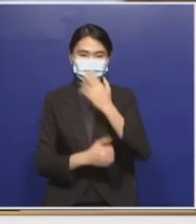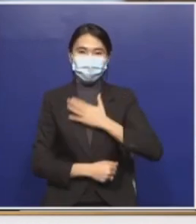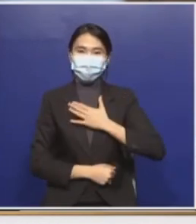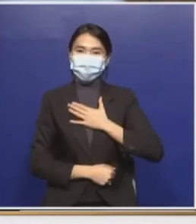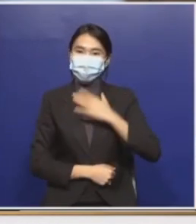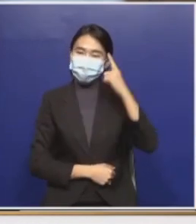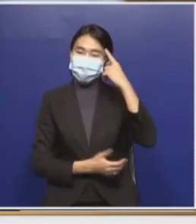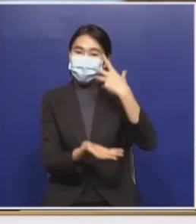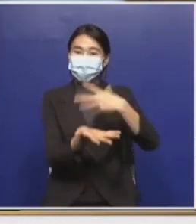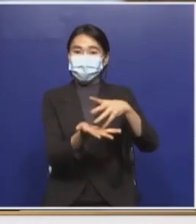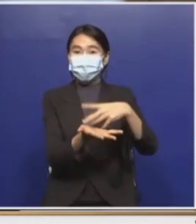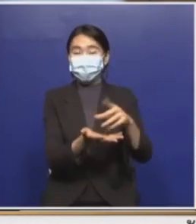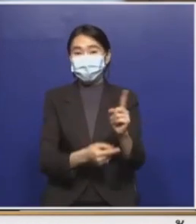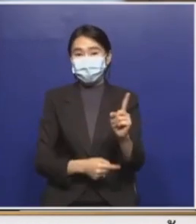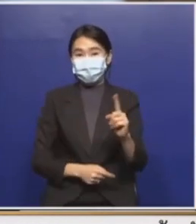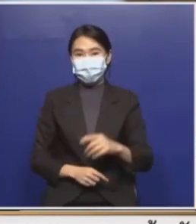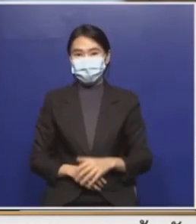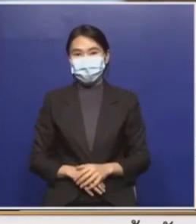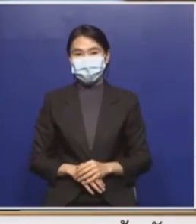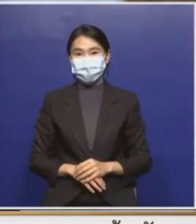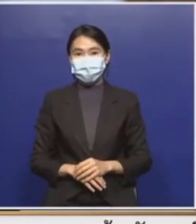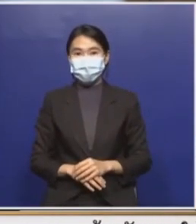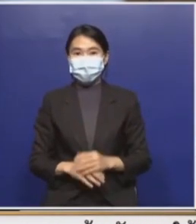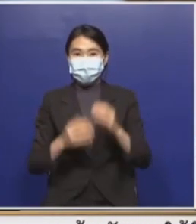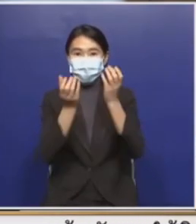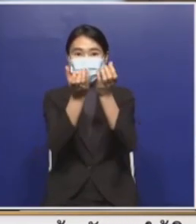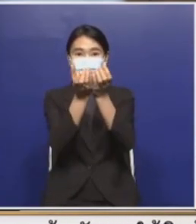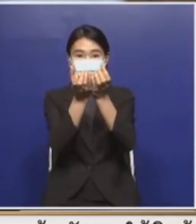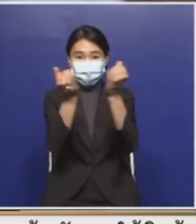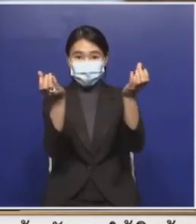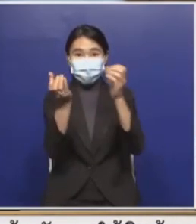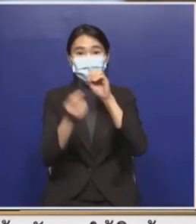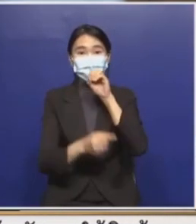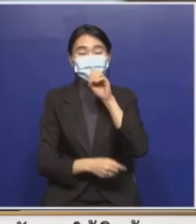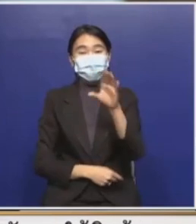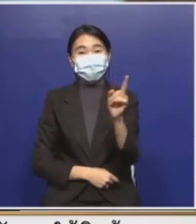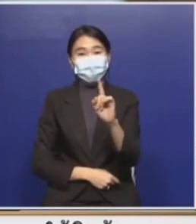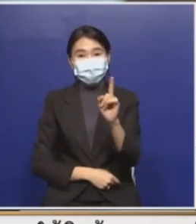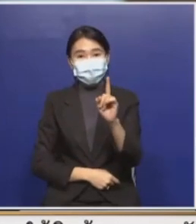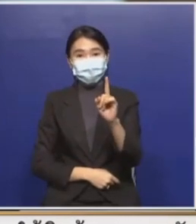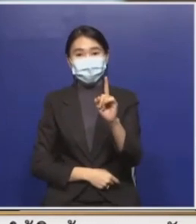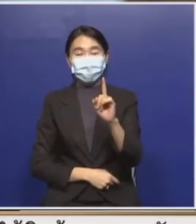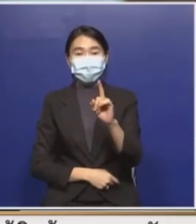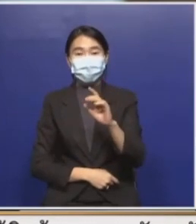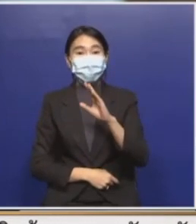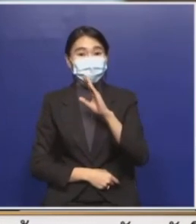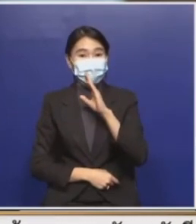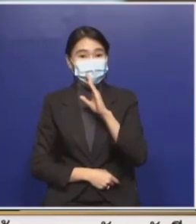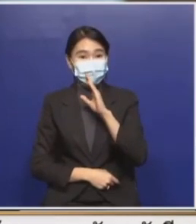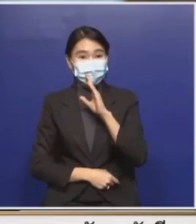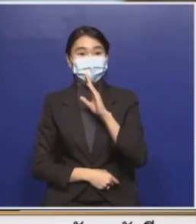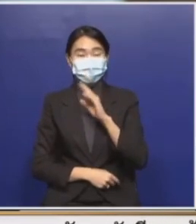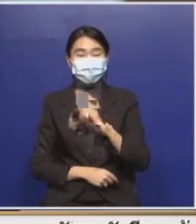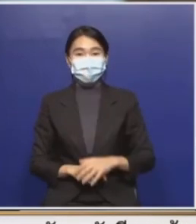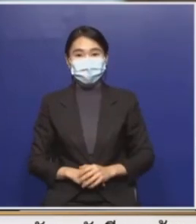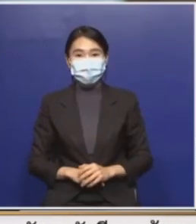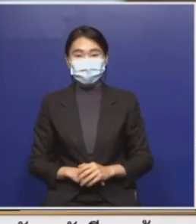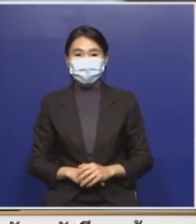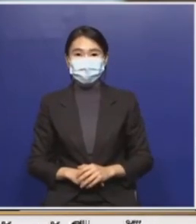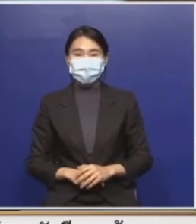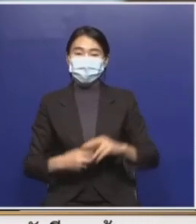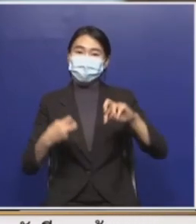บเรียนอีกอันหนึ่งว่ารัฐธรรมนูญได้กำหนดไว้ว่า เมื่อมีภัยพิบั